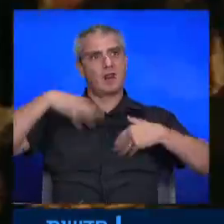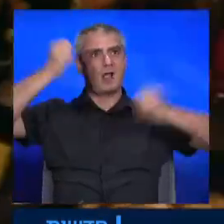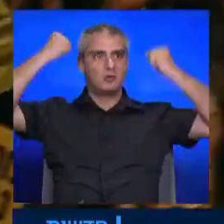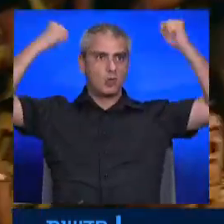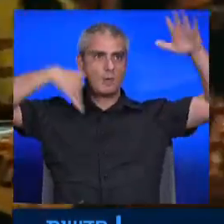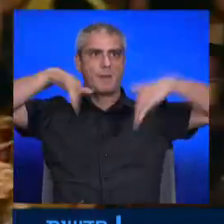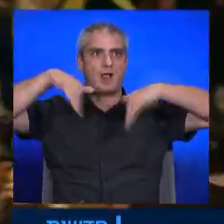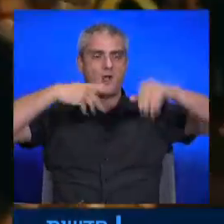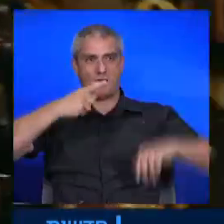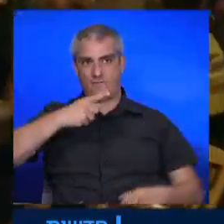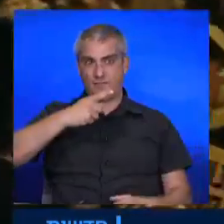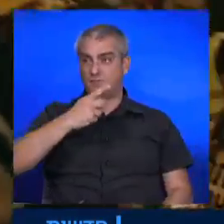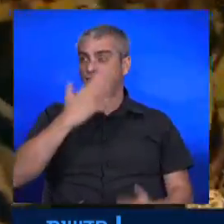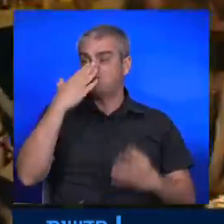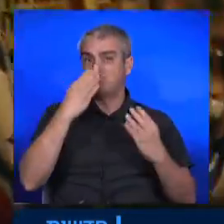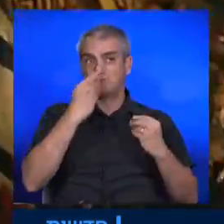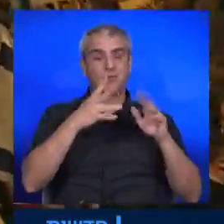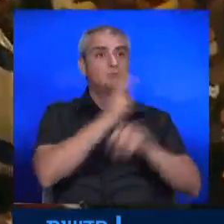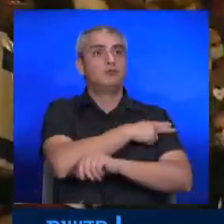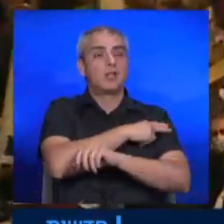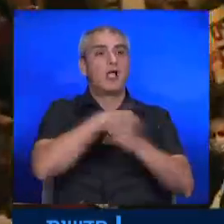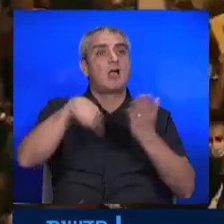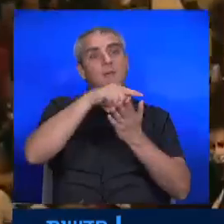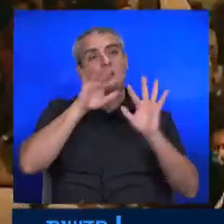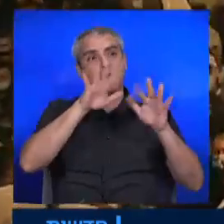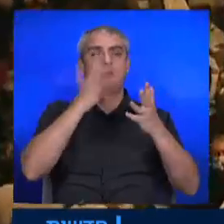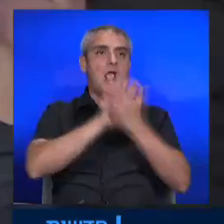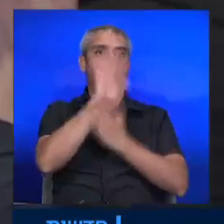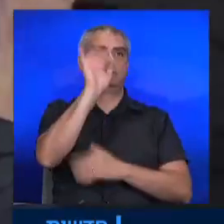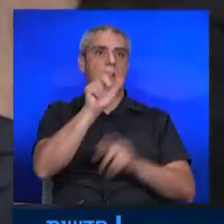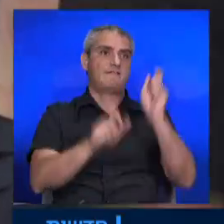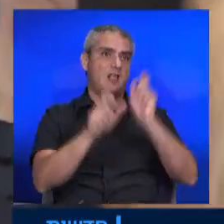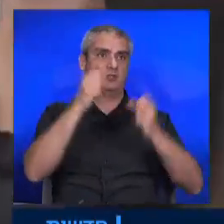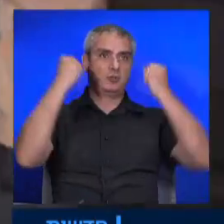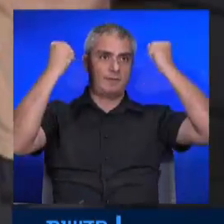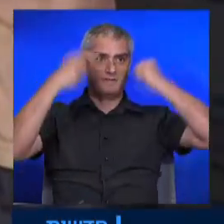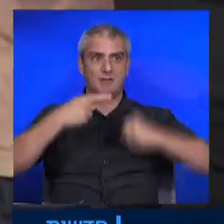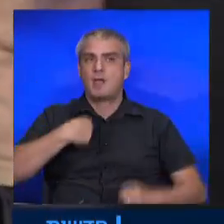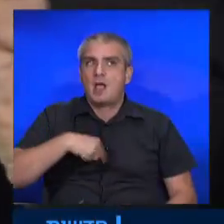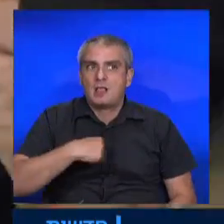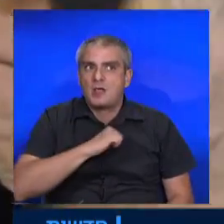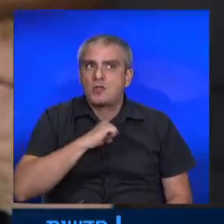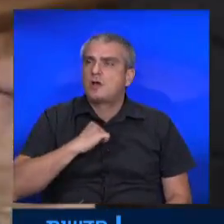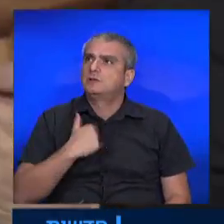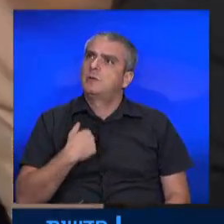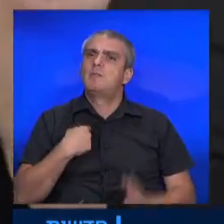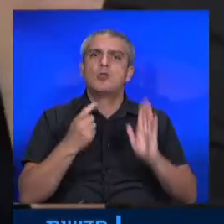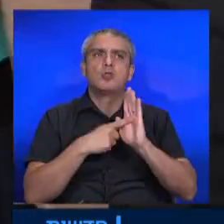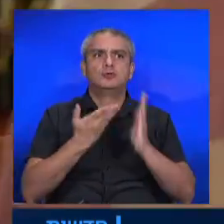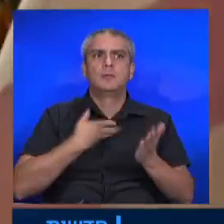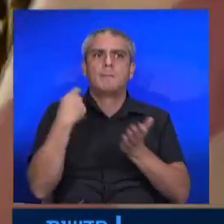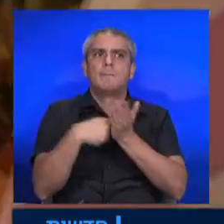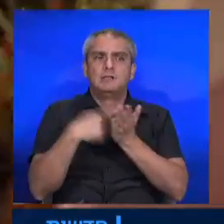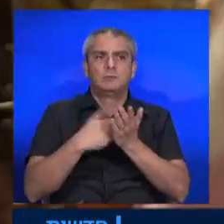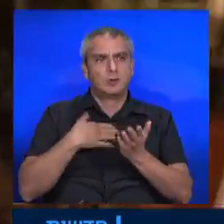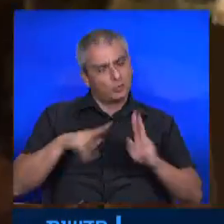על פי הערכות המשטרה, בכיכר נכחו יותר מ-15,000 מפגינים. אנחנו עצמאים, דורשים פיצויים, רוצים לקום על